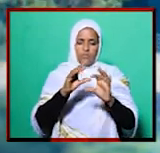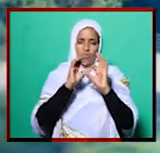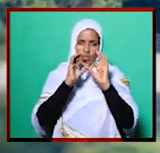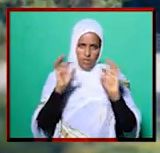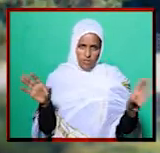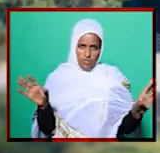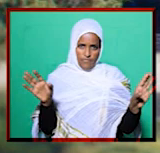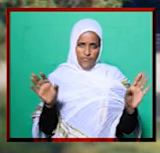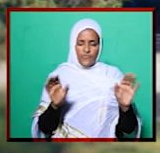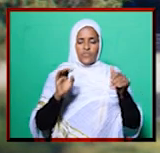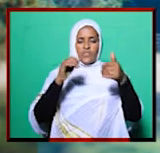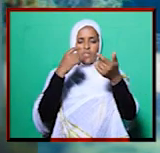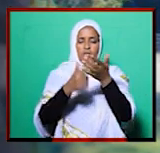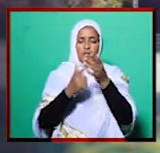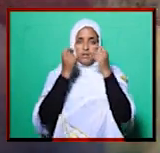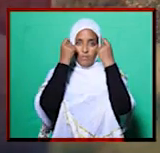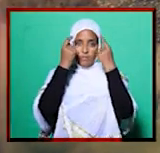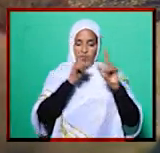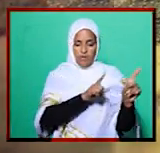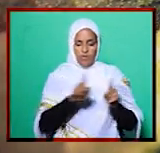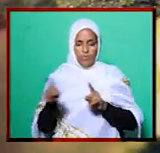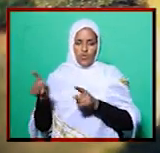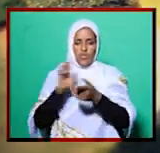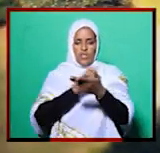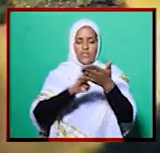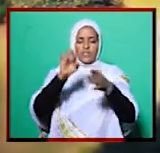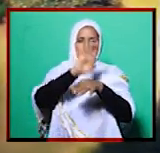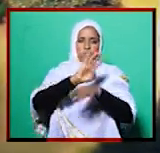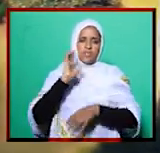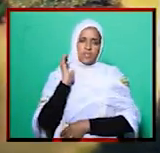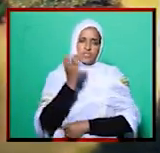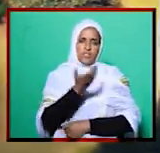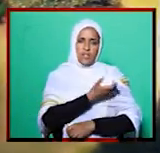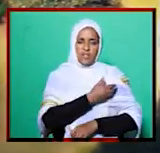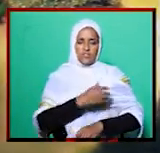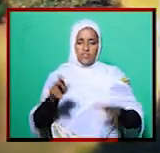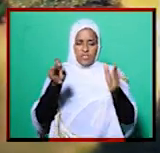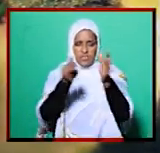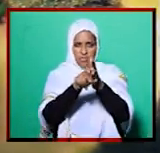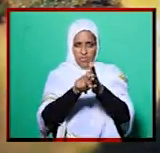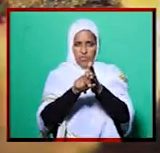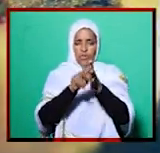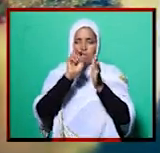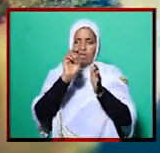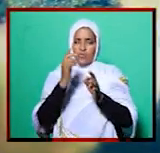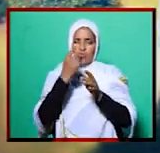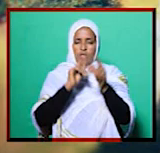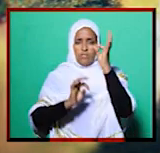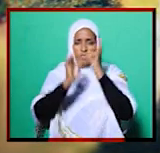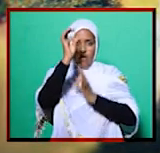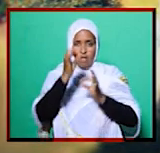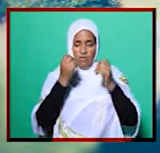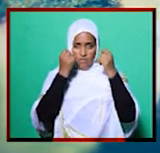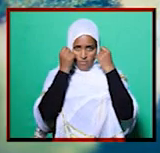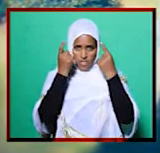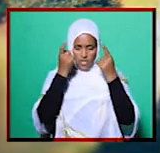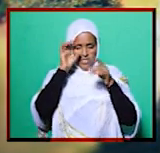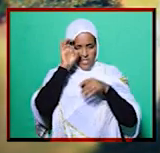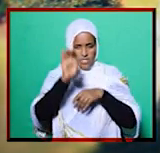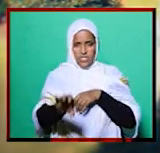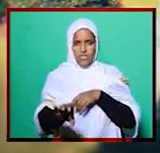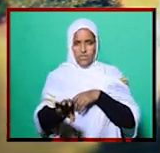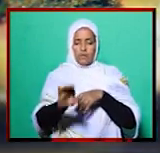የላትም። ይህንን ለመረዳት ደግሞ የቅድስት ቤተ ክርስቲያናችንን ዶግማ፣ ቀኖናና ትውፊት መረዳት ግድ